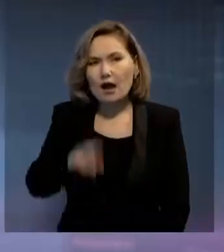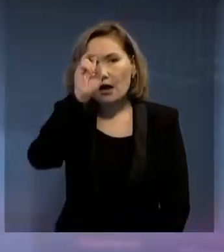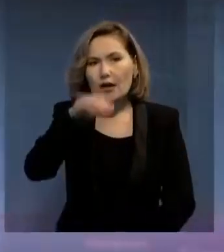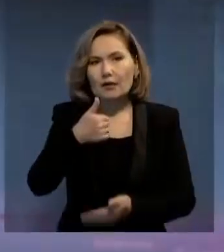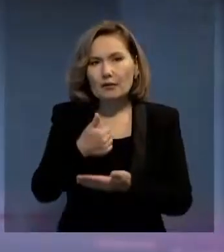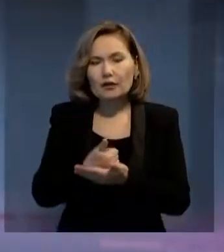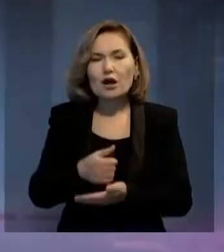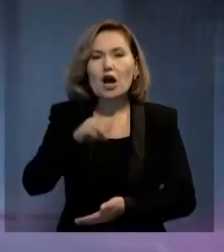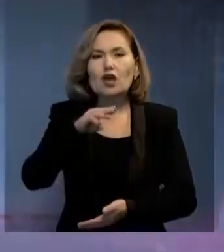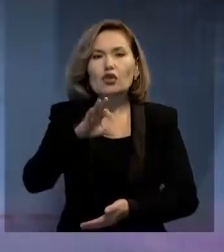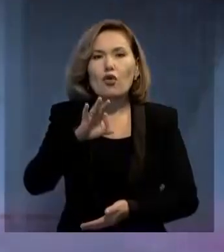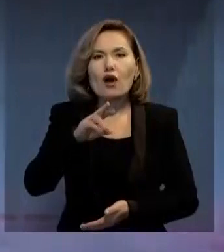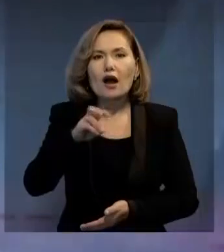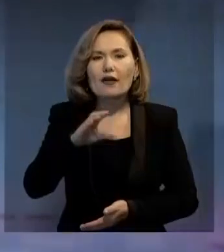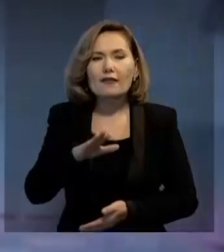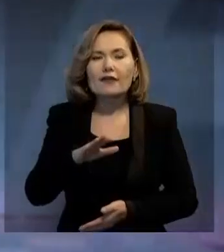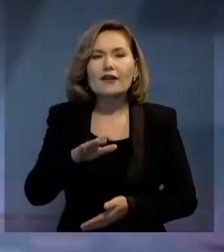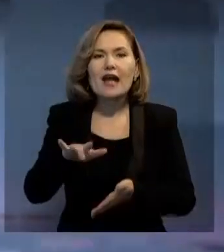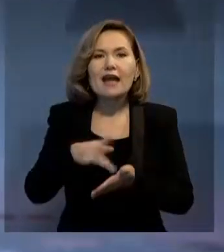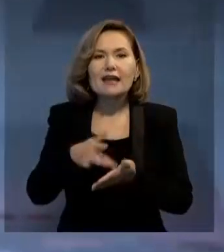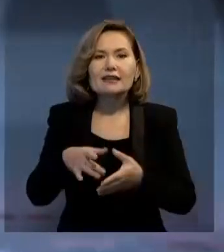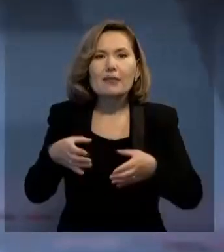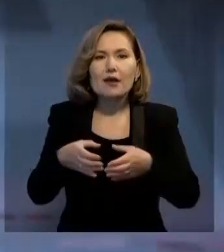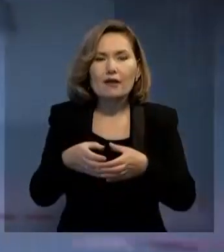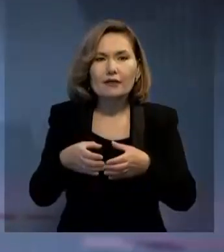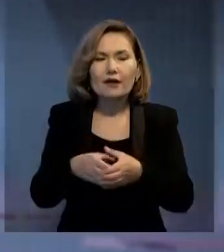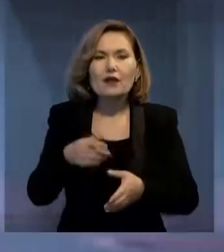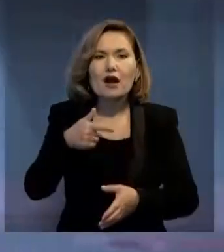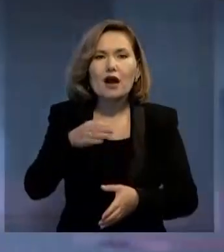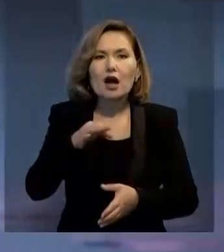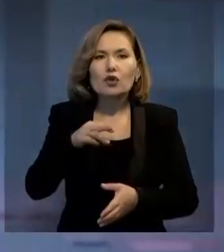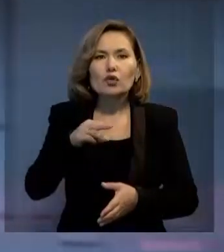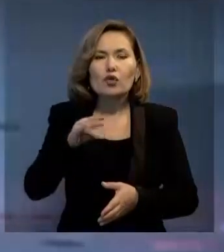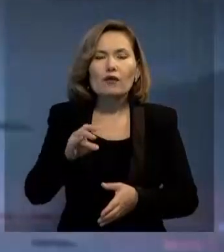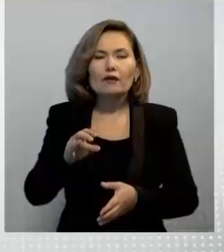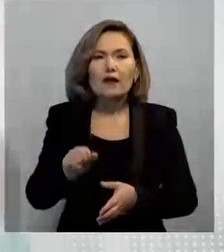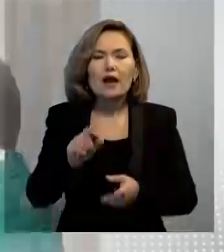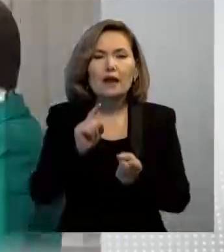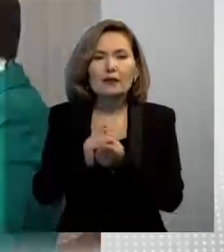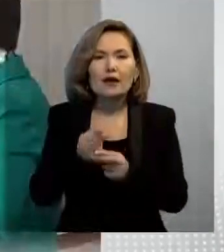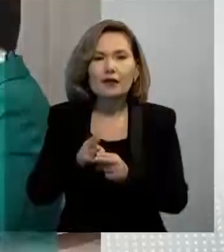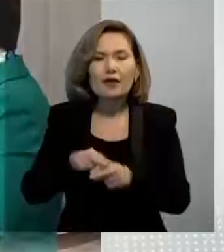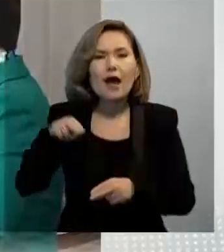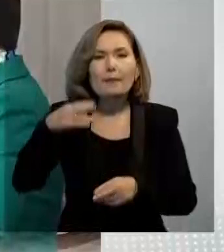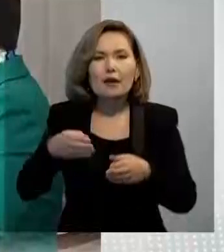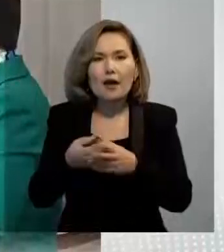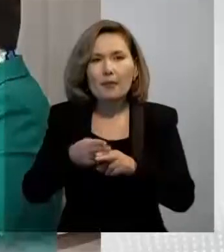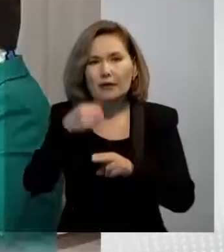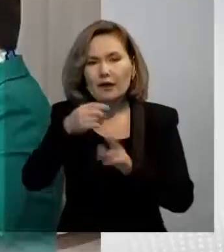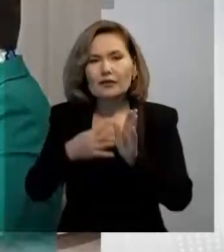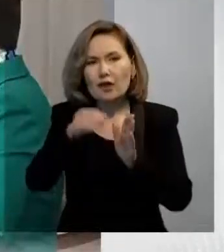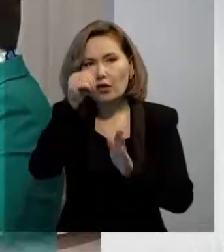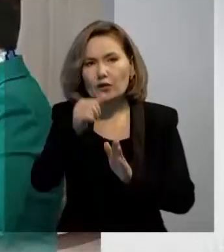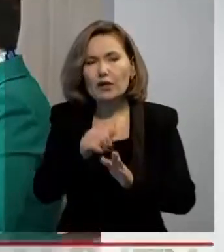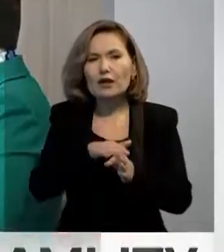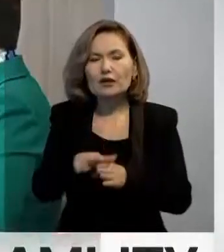Мемлекет басшысы Қасым Жомарт Тоқаев есеп комитетінің төрағасы Наталья Годунованы қабылдады. Кездесу барысында президентке комитеттің биылғы 9 айында